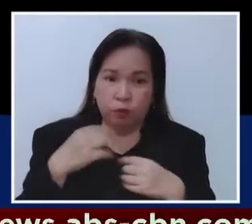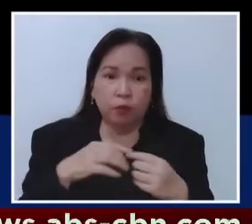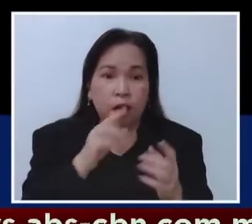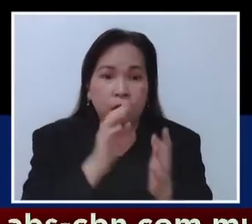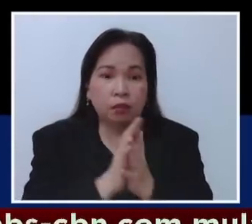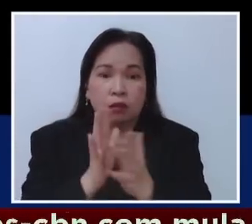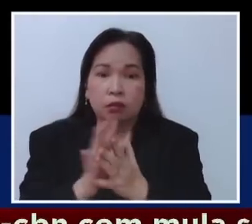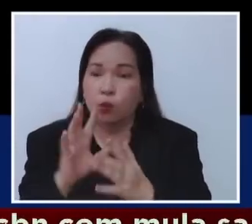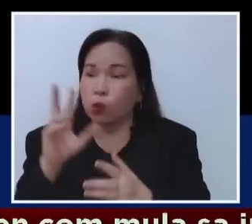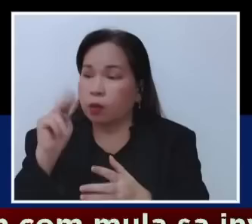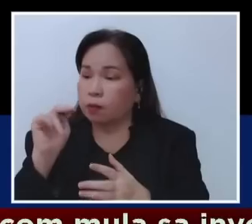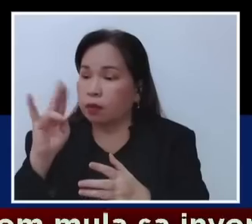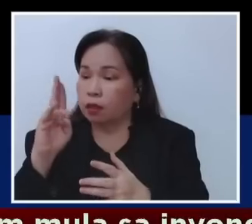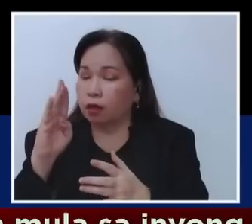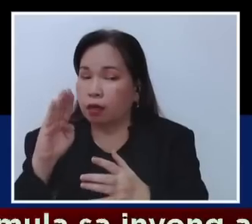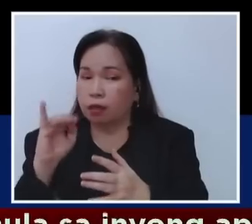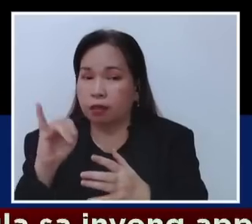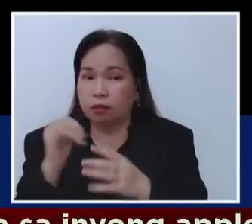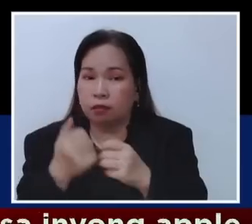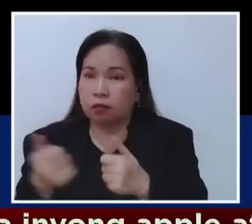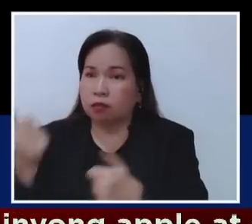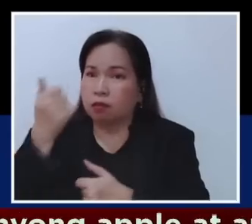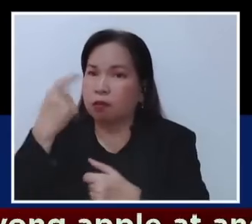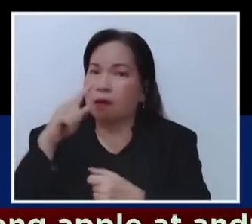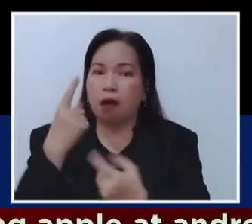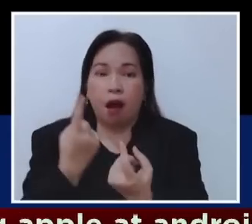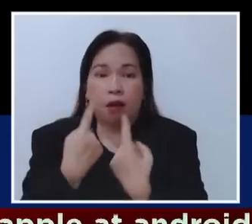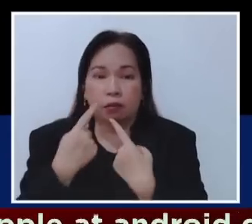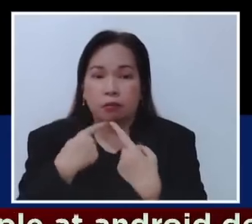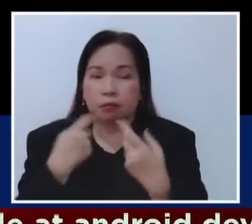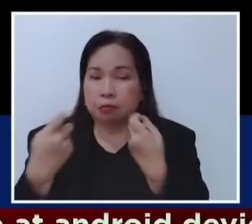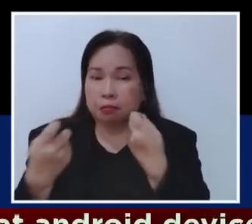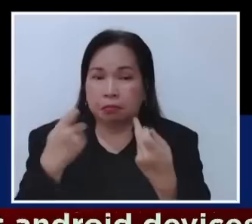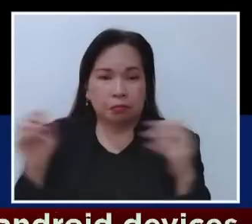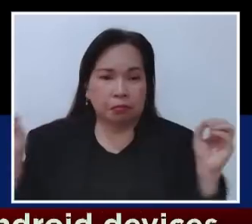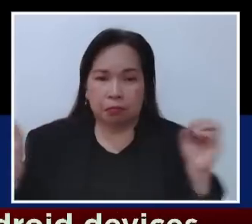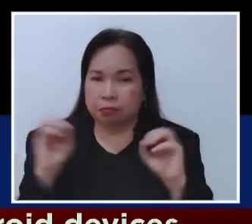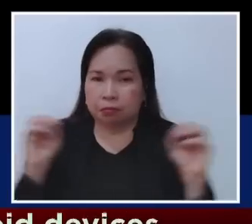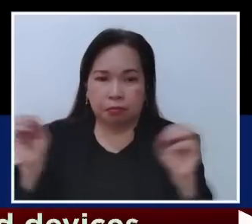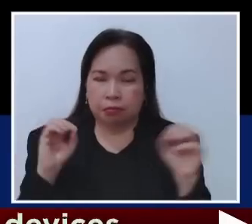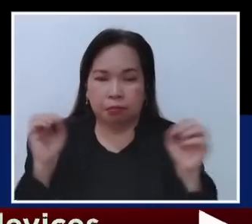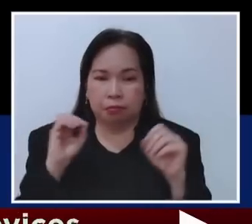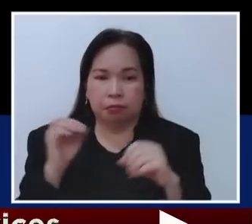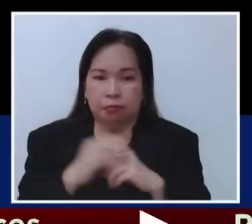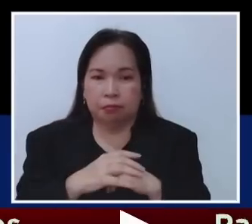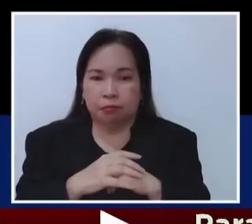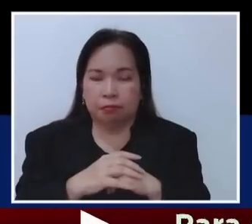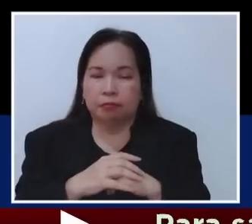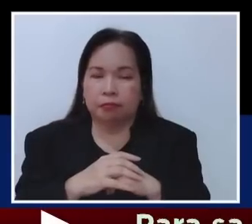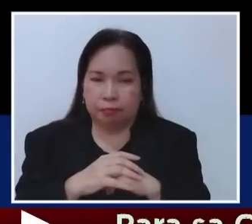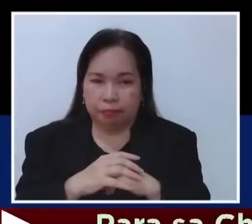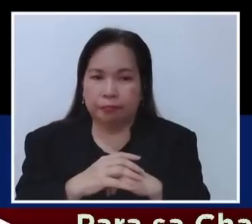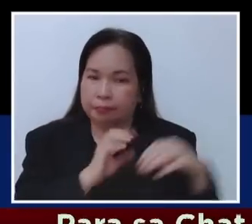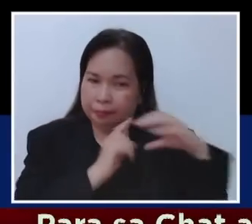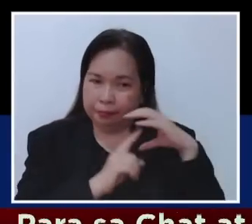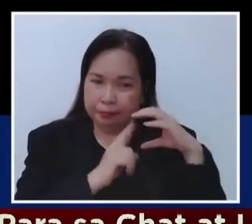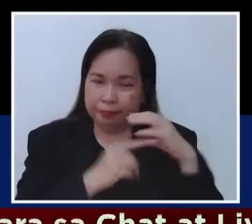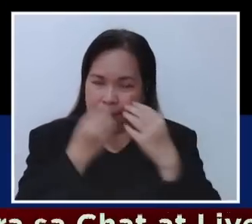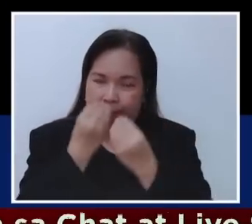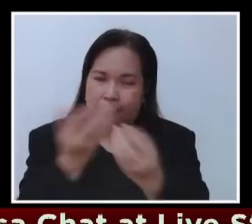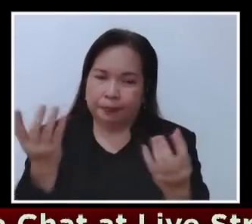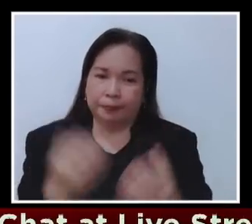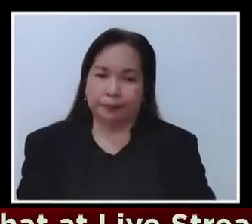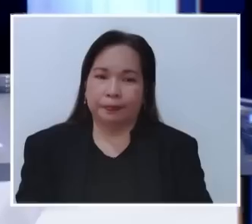ng NBI pero wala pa silang binibigay na pahayag tungkol sa mga pangyayari. Nico Bawa, ABS-CBN News.